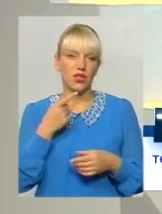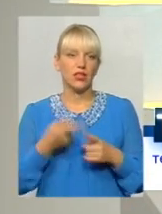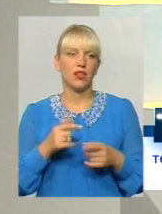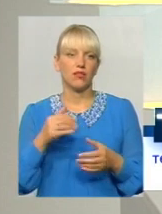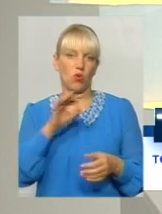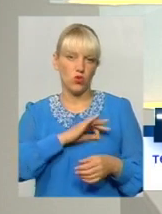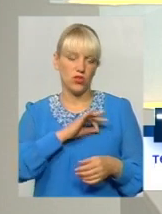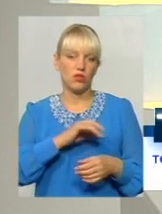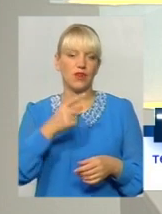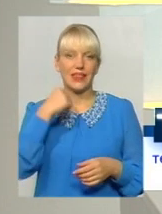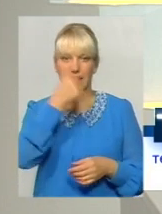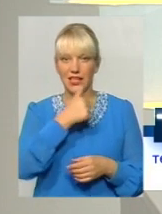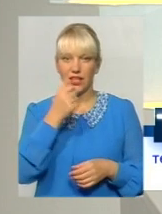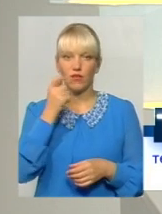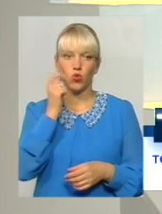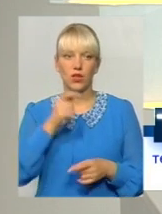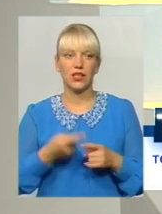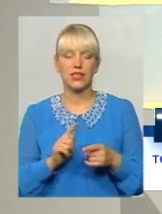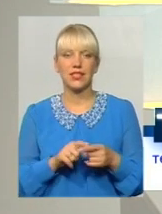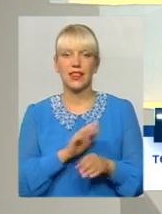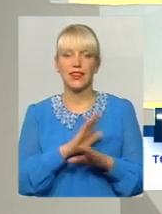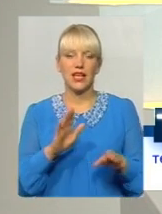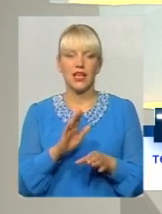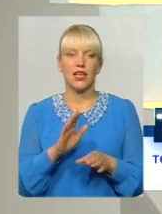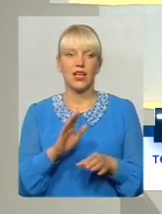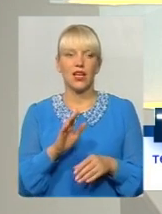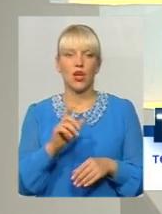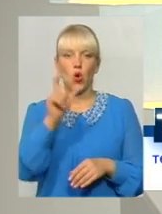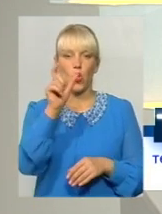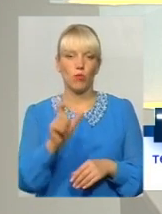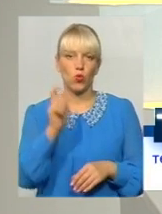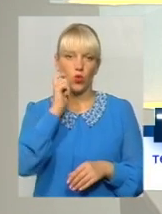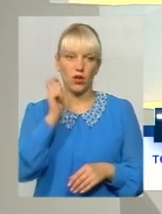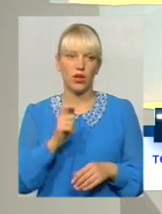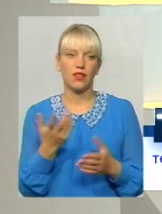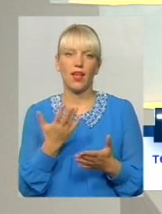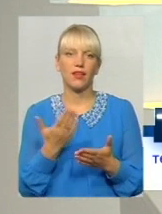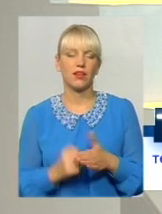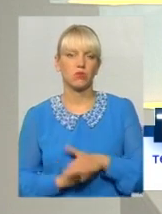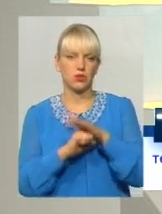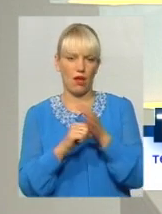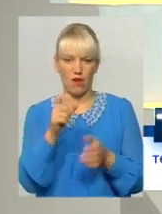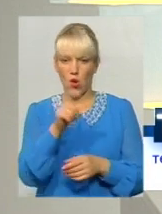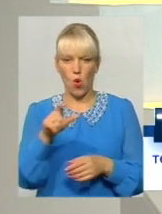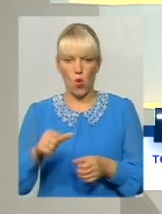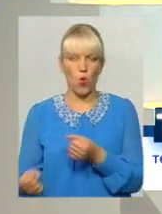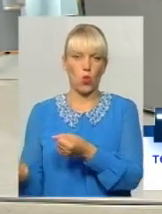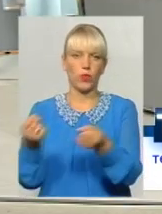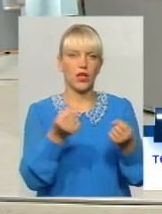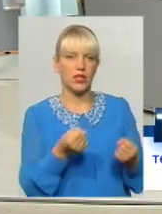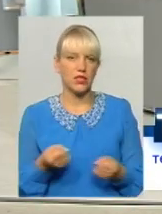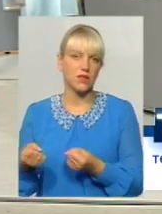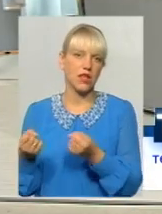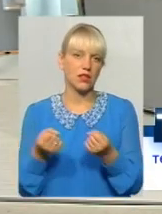рік їздити, це має право тільки не резидент України, тобто не громадяни України. Правильно? На яких підставах тоді їздять? На Як підставах,